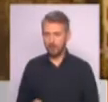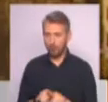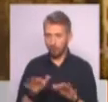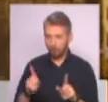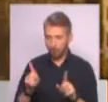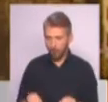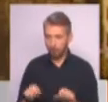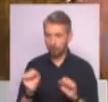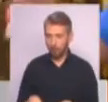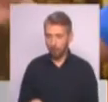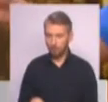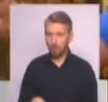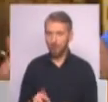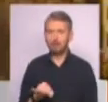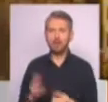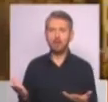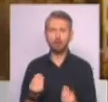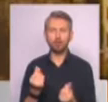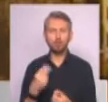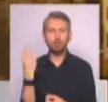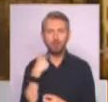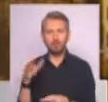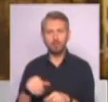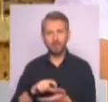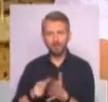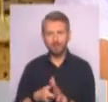також можуть при якомусь сумі борга забрати квартиру?